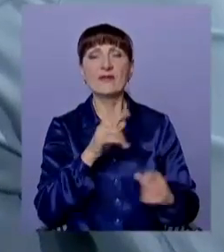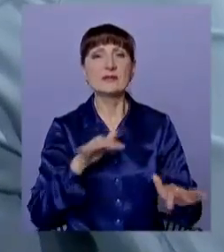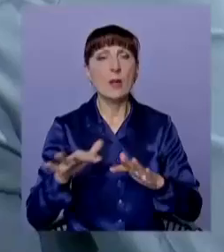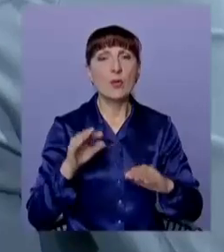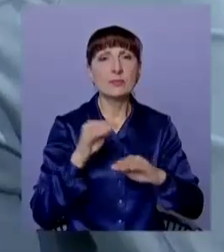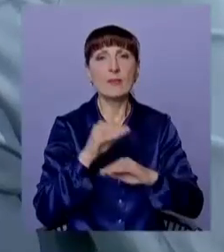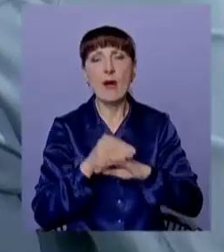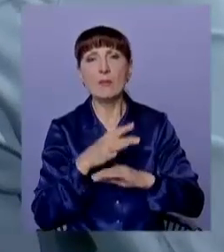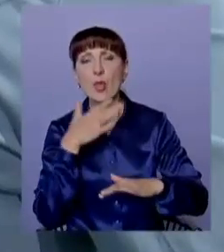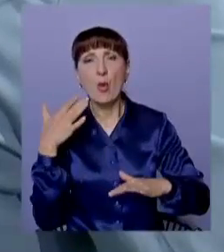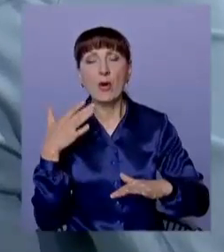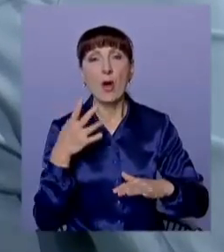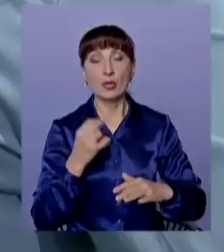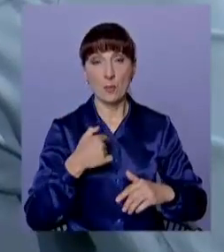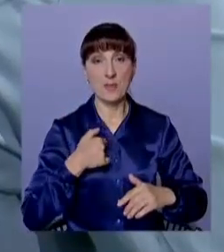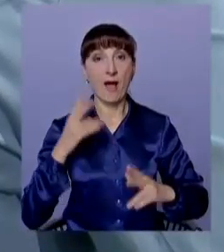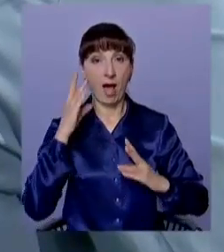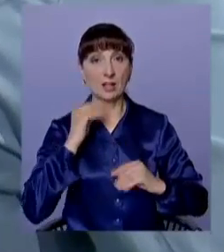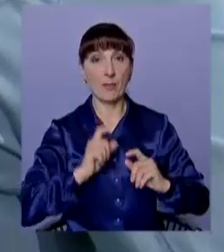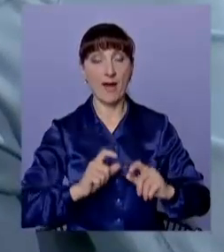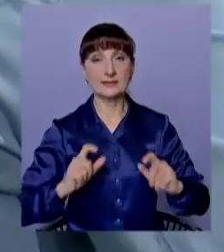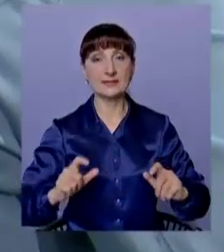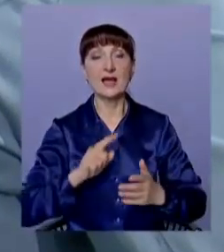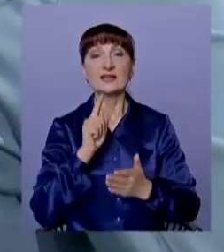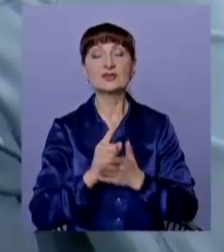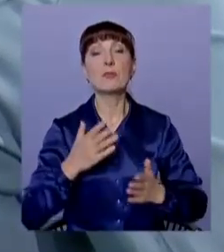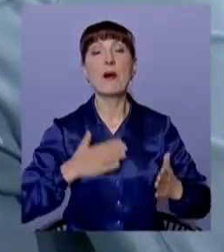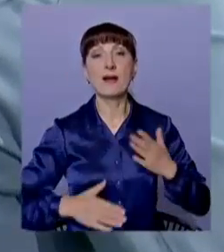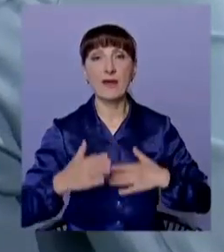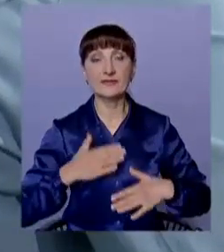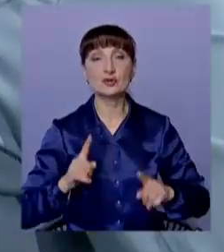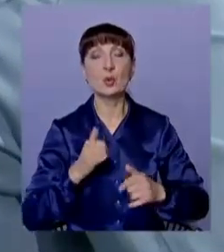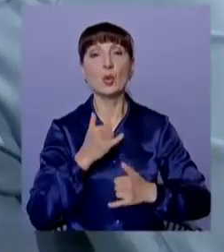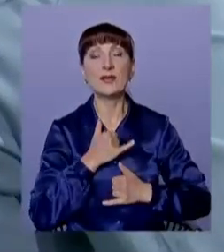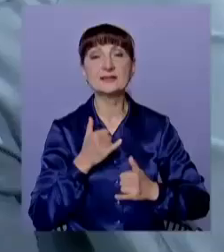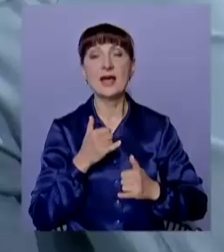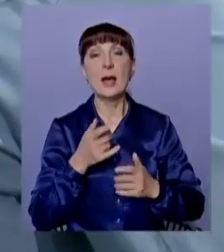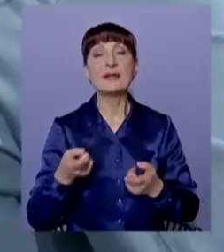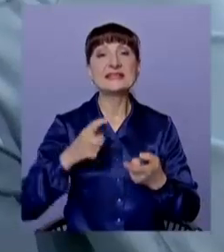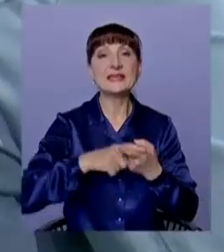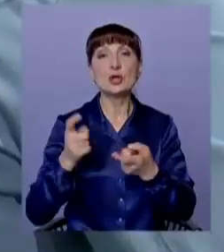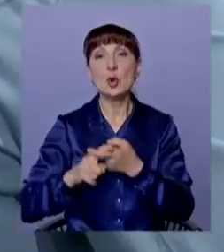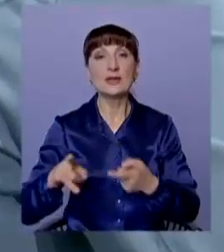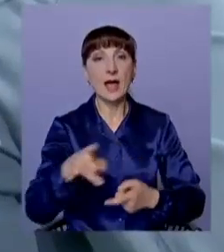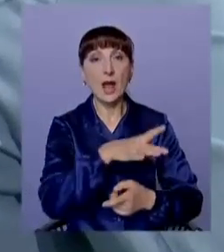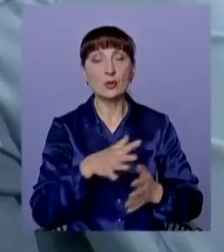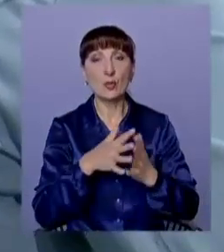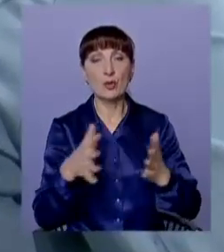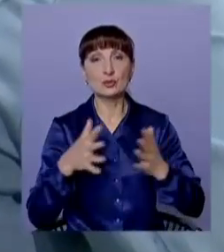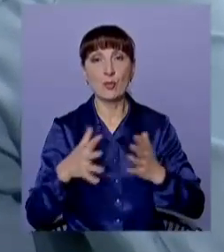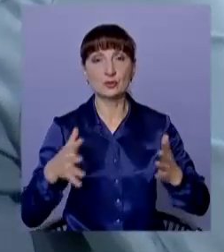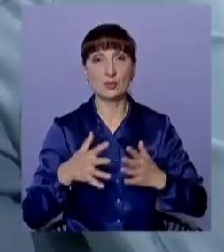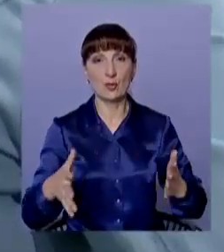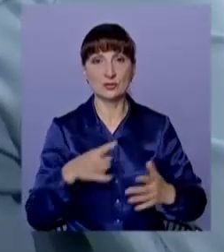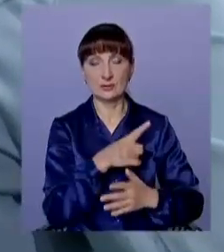прибавилось, но в то же время мы, как алматинцы, наверное, должны порадоваться тому, что у нас присоединенные районы все больше и больше пользуются,